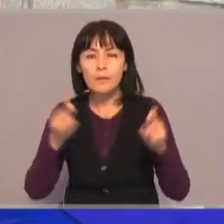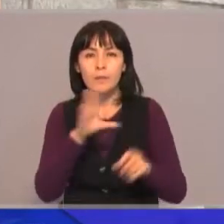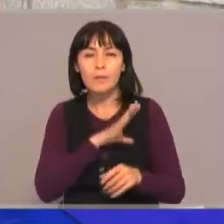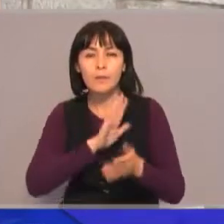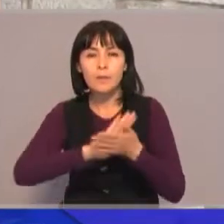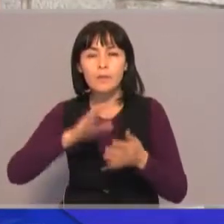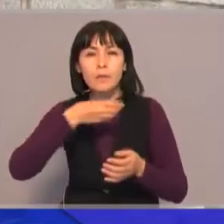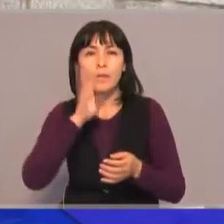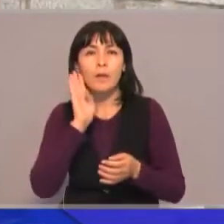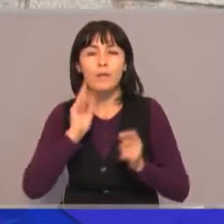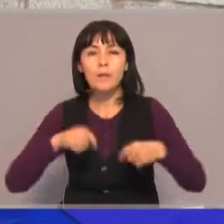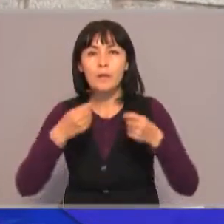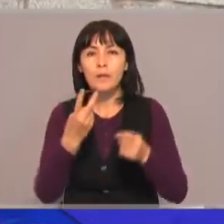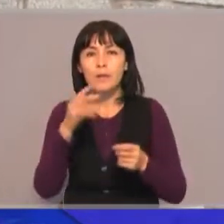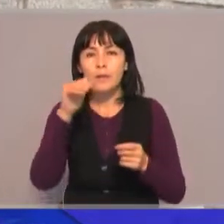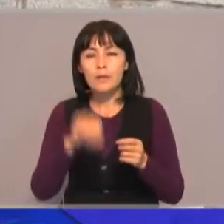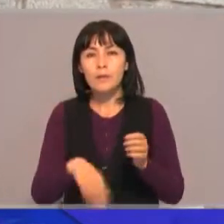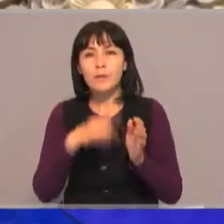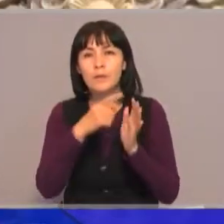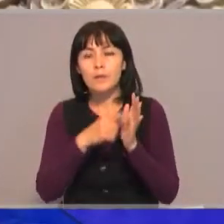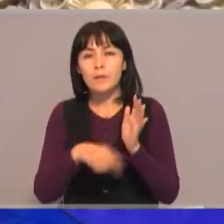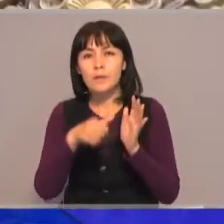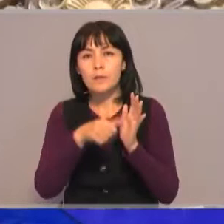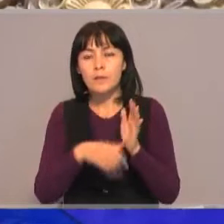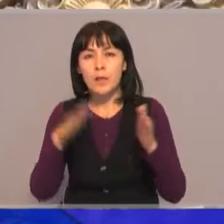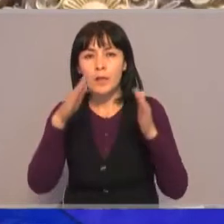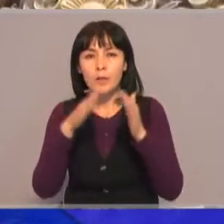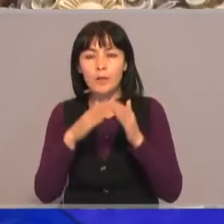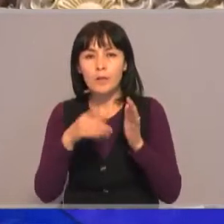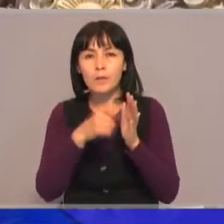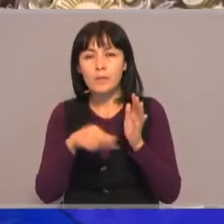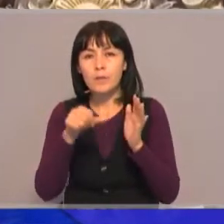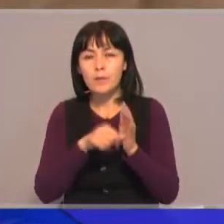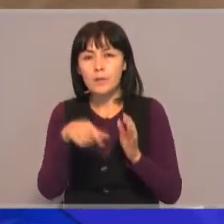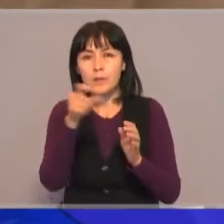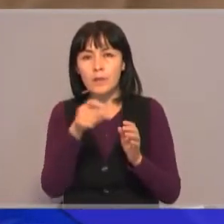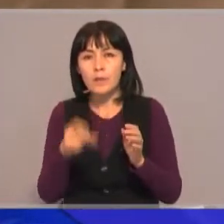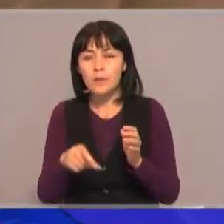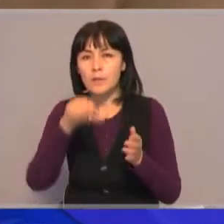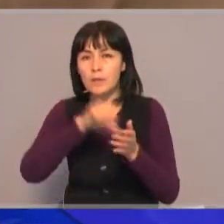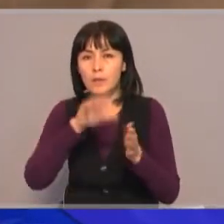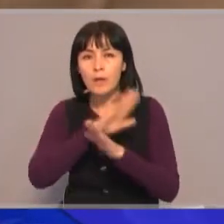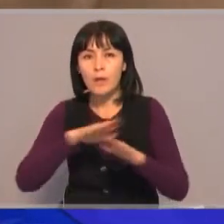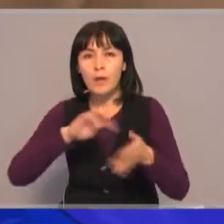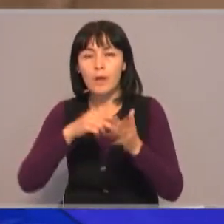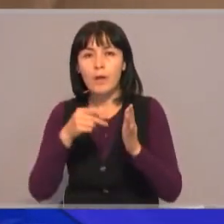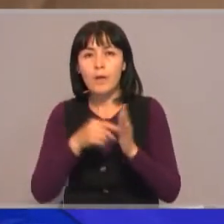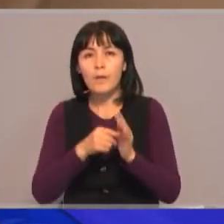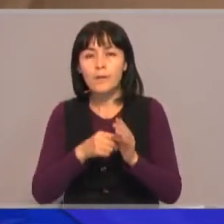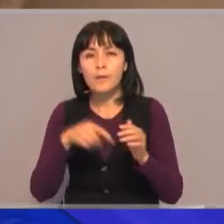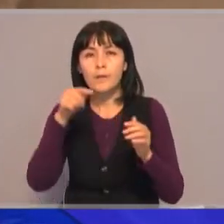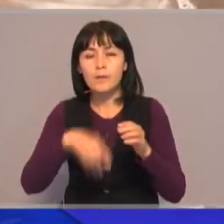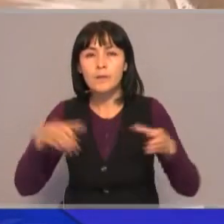Чистой водой обеспечено 2765 домов. 76 абонентов, не вошедших в проект, подключены к